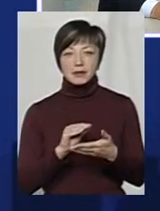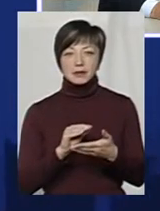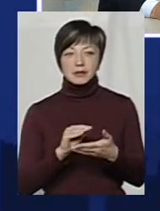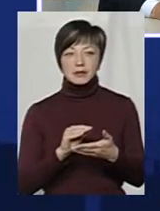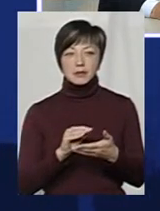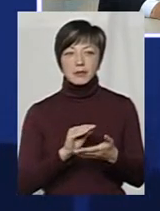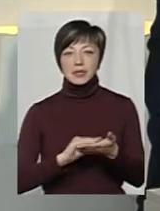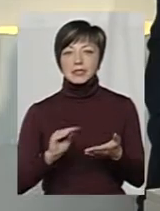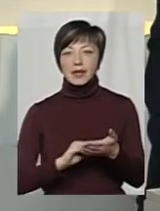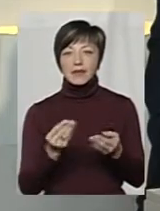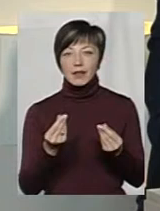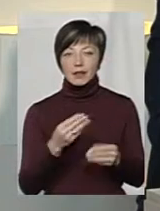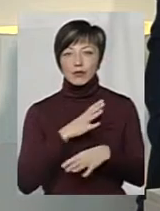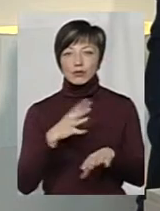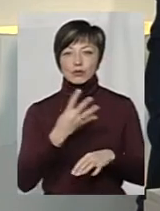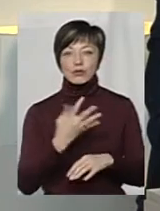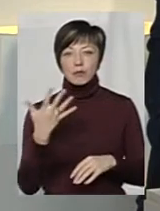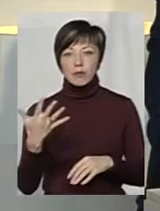не було